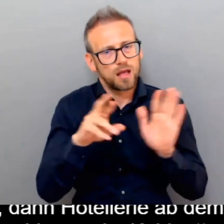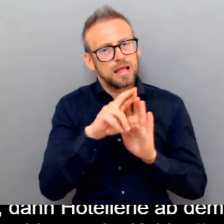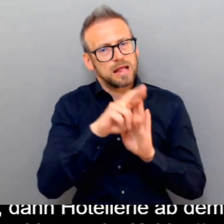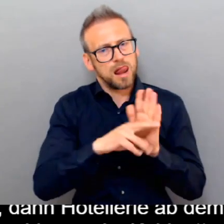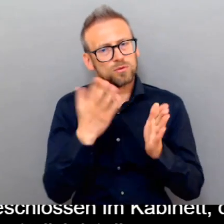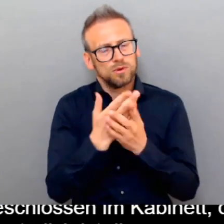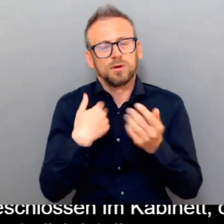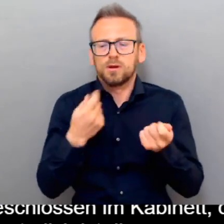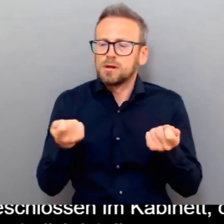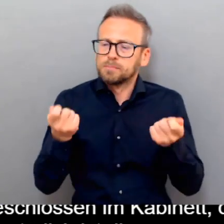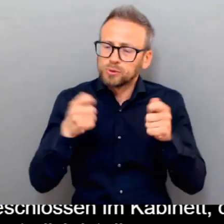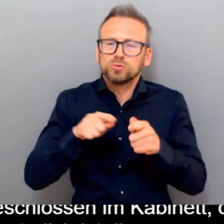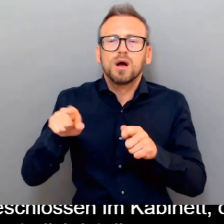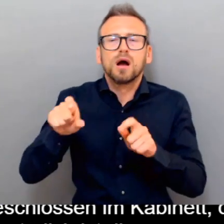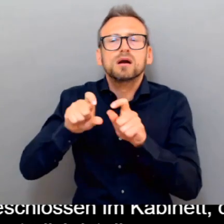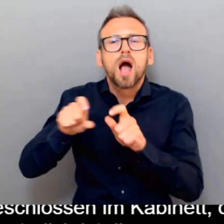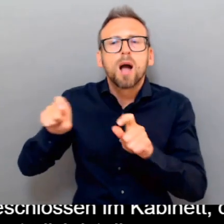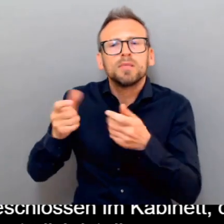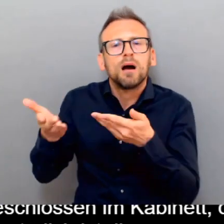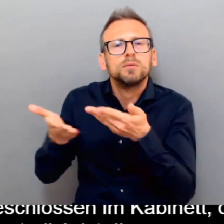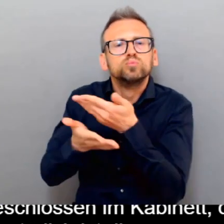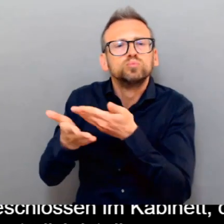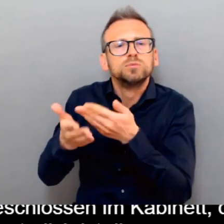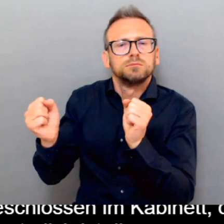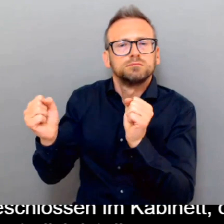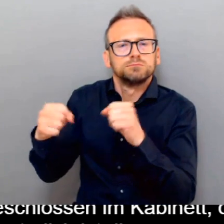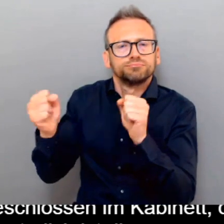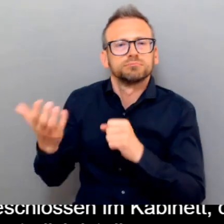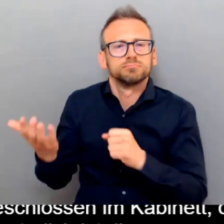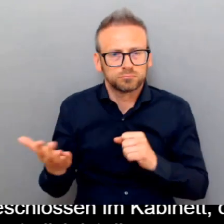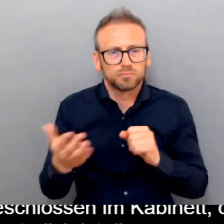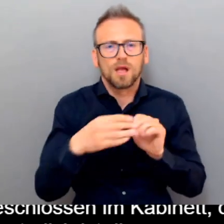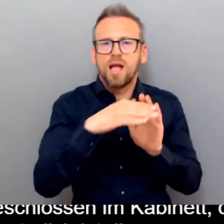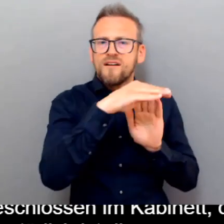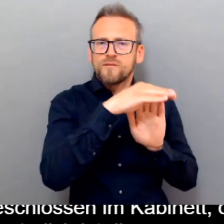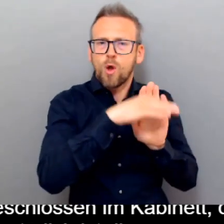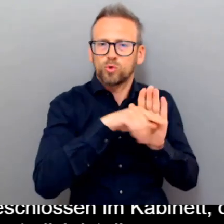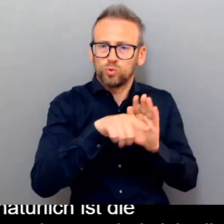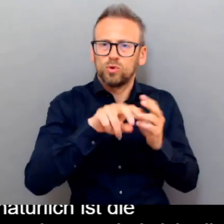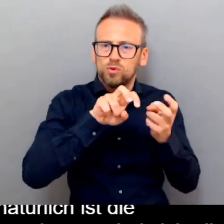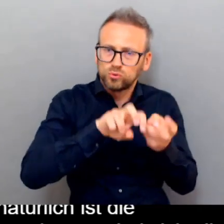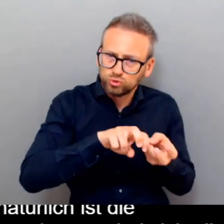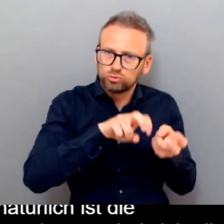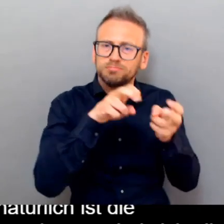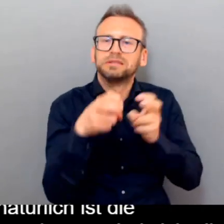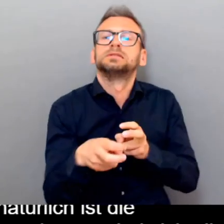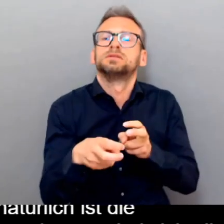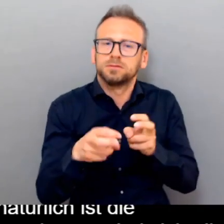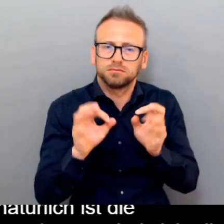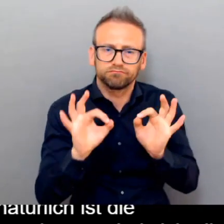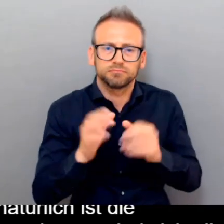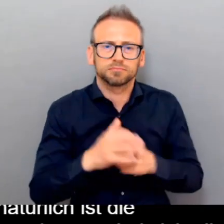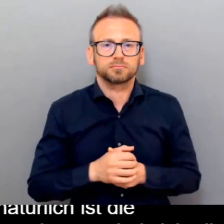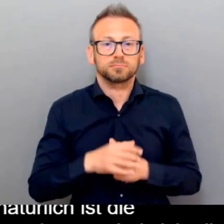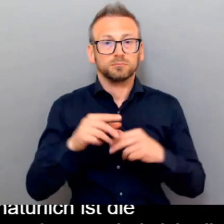mit Distanz, Abstand, Vorsicht, was Infektionen betrifft. Deshalb muss man das intelligent auf eine